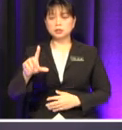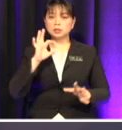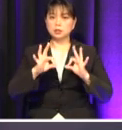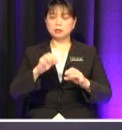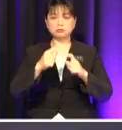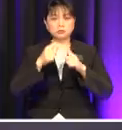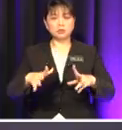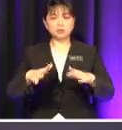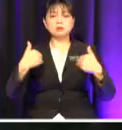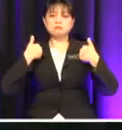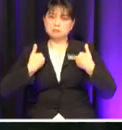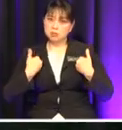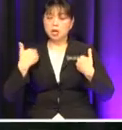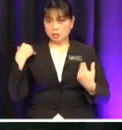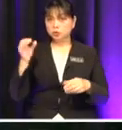cukupkah